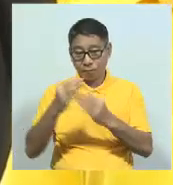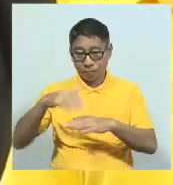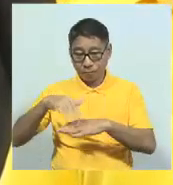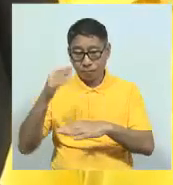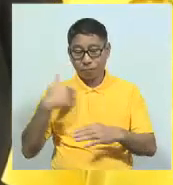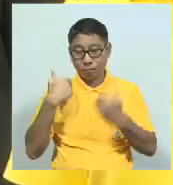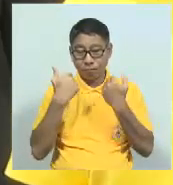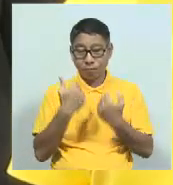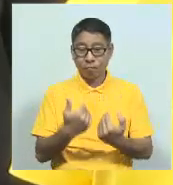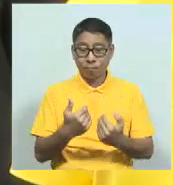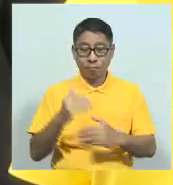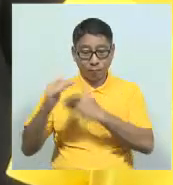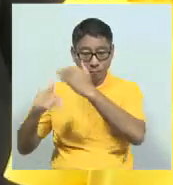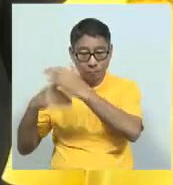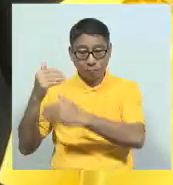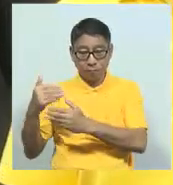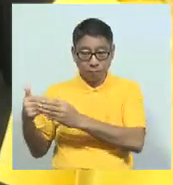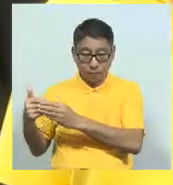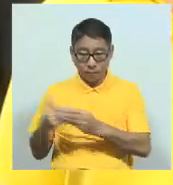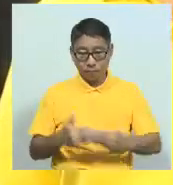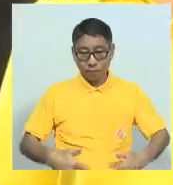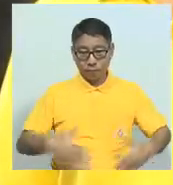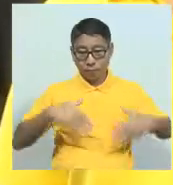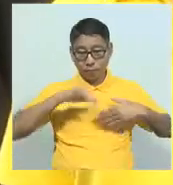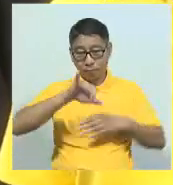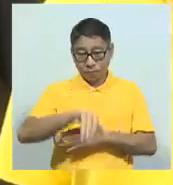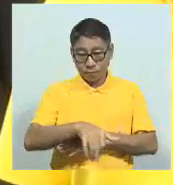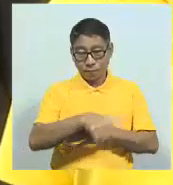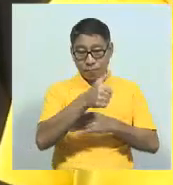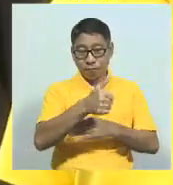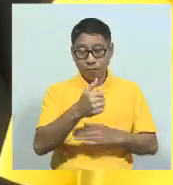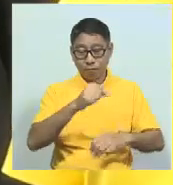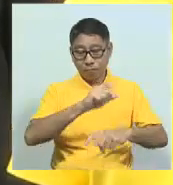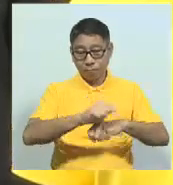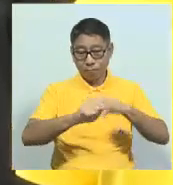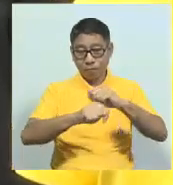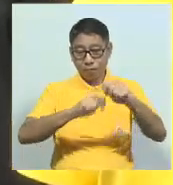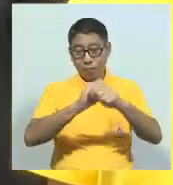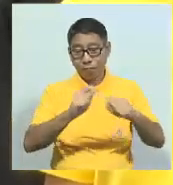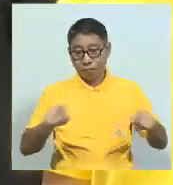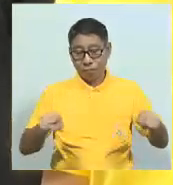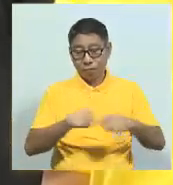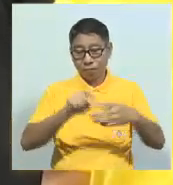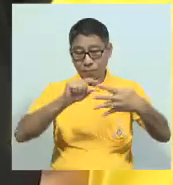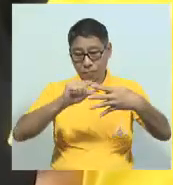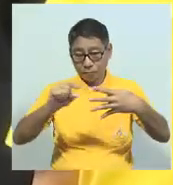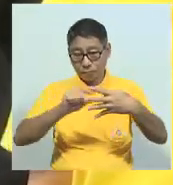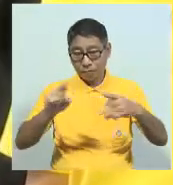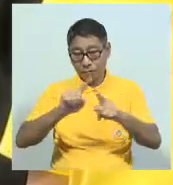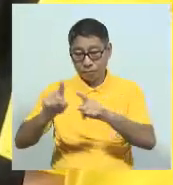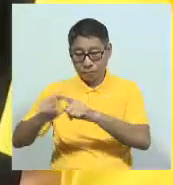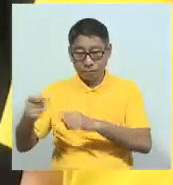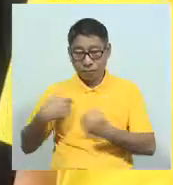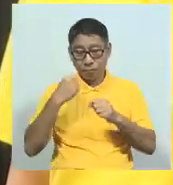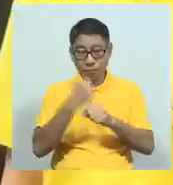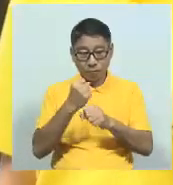การที่จะพัฒนานำเข้าไปสู่ในชีวิตที่ดีกว่าที่เรียกว่า better life นะมีตึกมีต่างๆเหมือนกับแฟลตต่างๆเหล่านี้แต่ก็ต้องทำความเข้าใจกันต่อไป